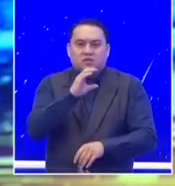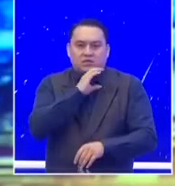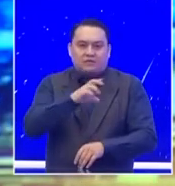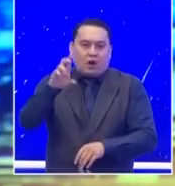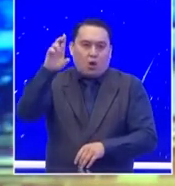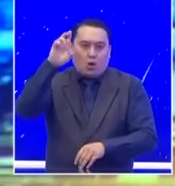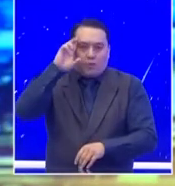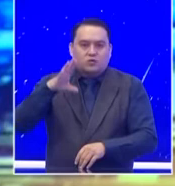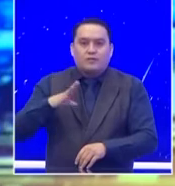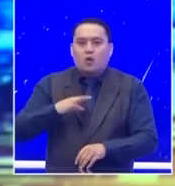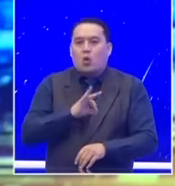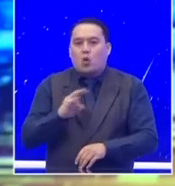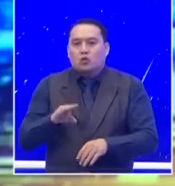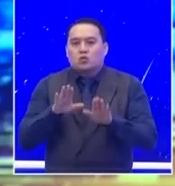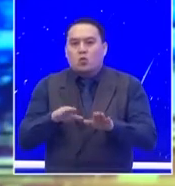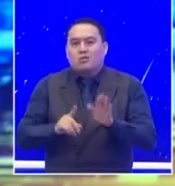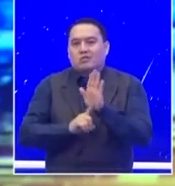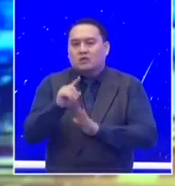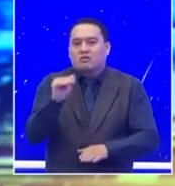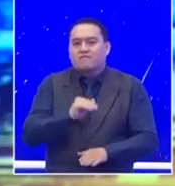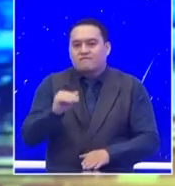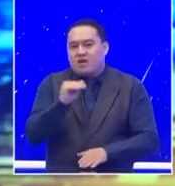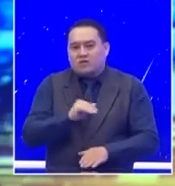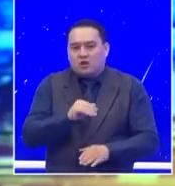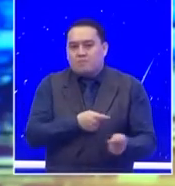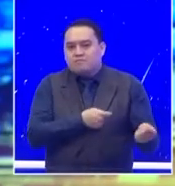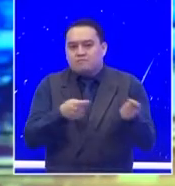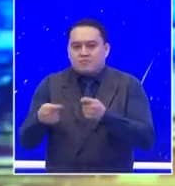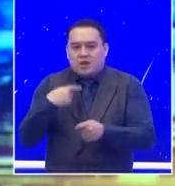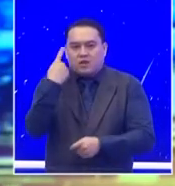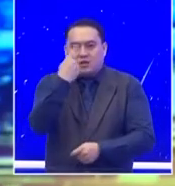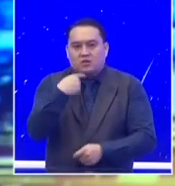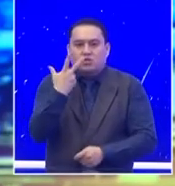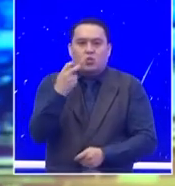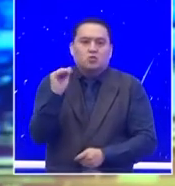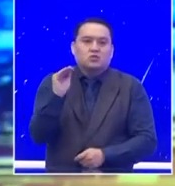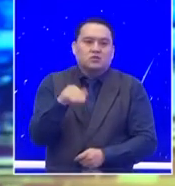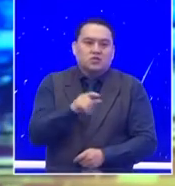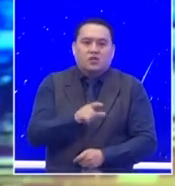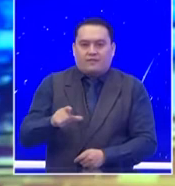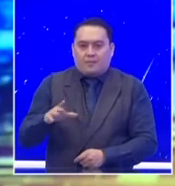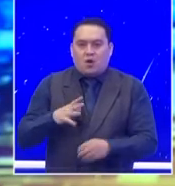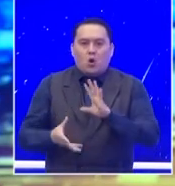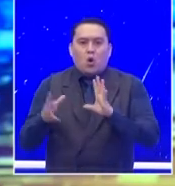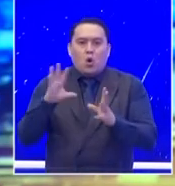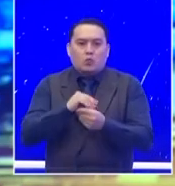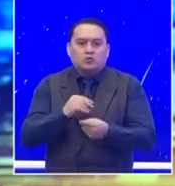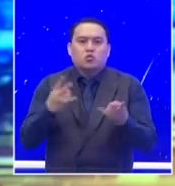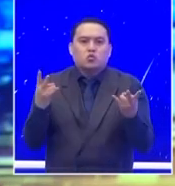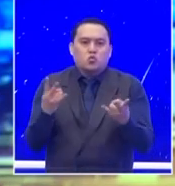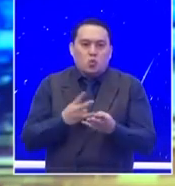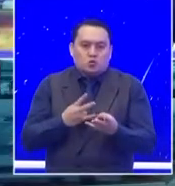страны. По данным ООН, только с начала февраля число перемещенных лиц достигло 300 тысяч человек. Общее